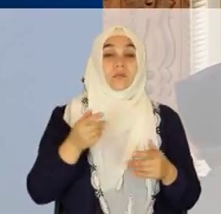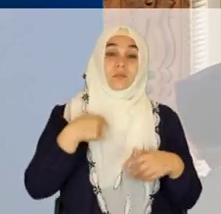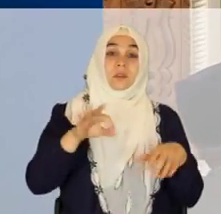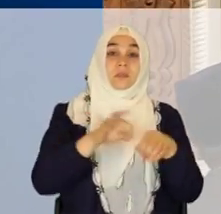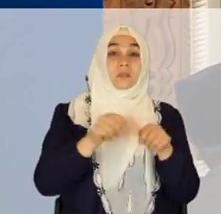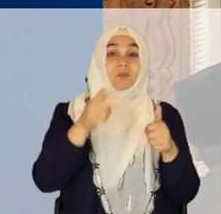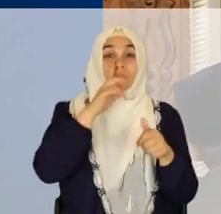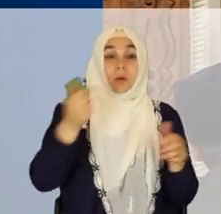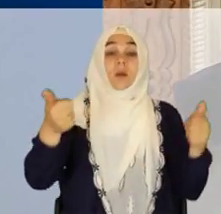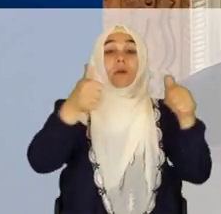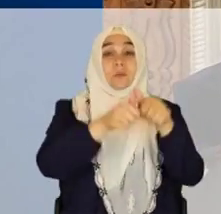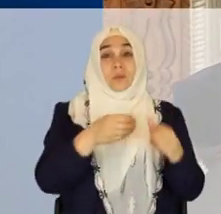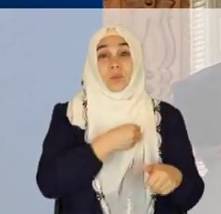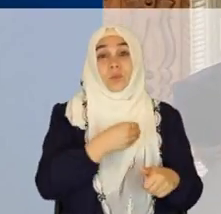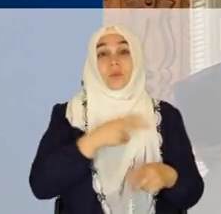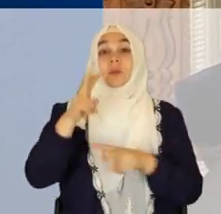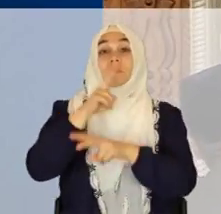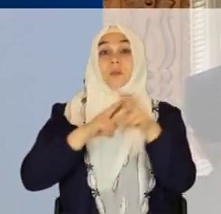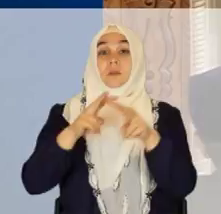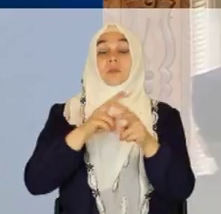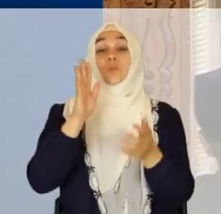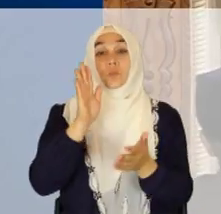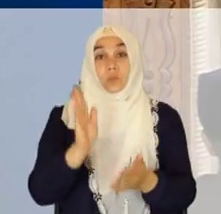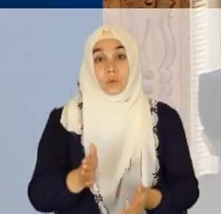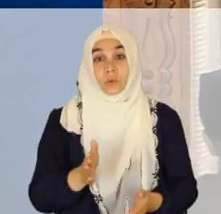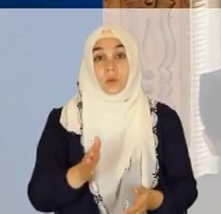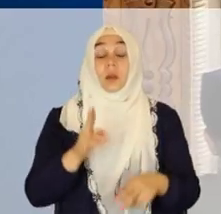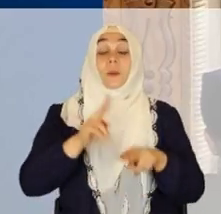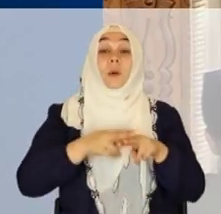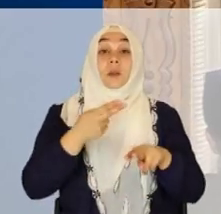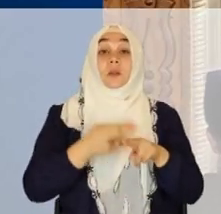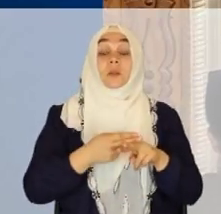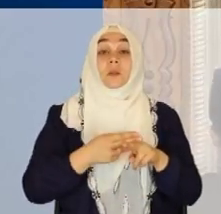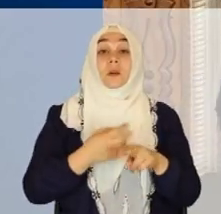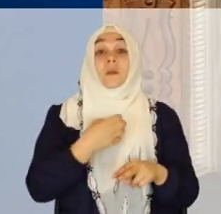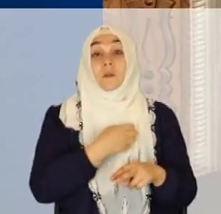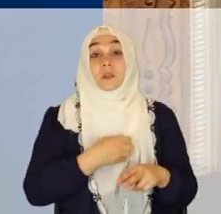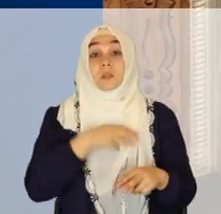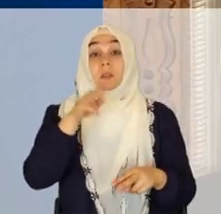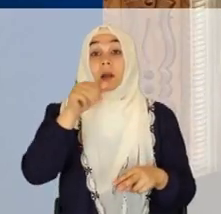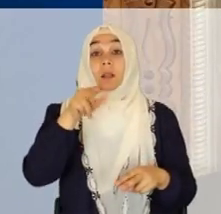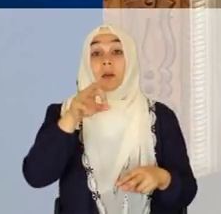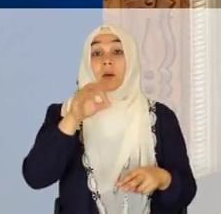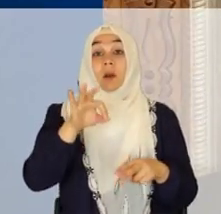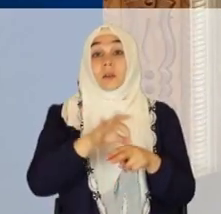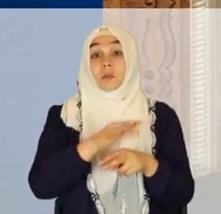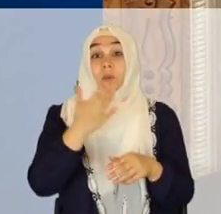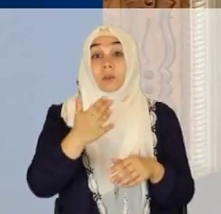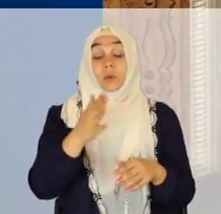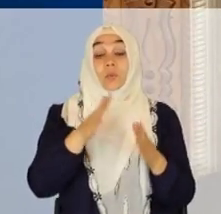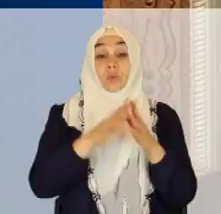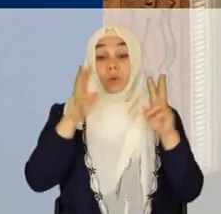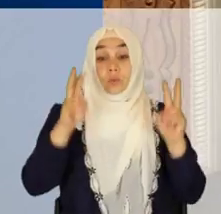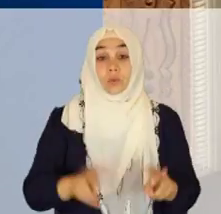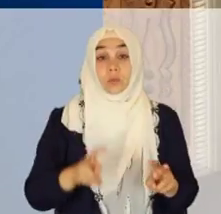qaytaman yana deb yarashib ketishini izlash kerak. Shuning uchun asosan taloq qilingan ayol iddani